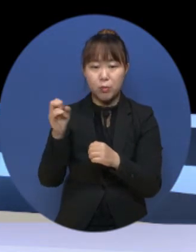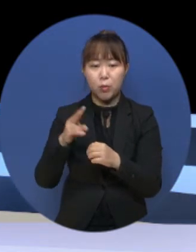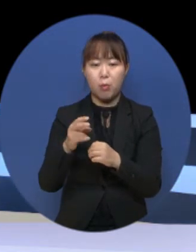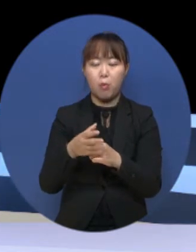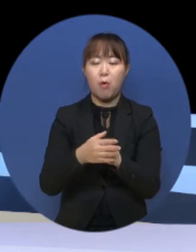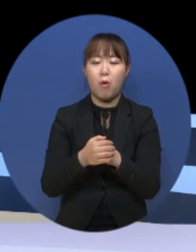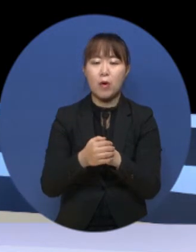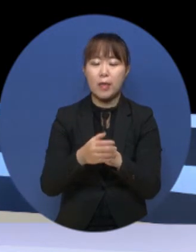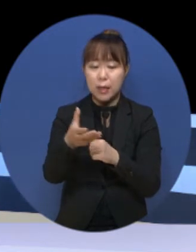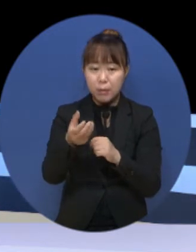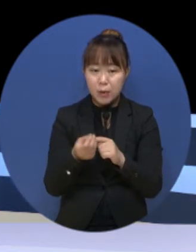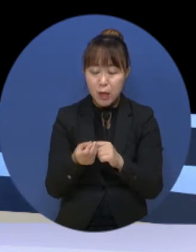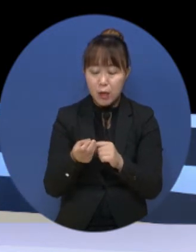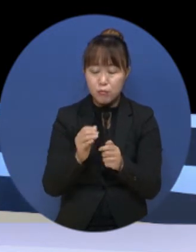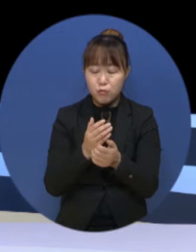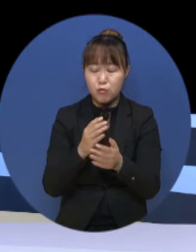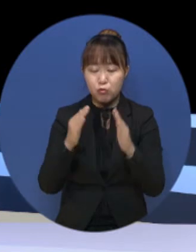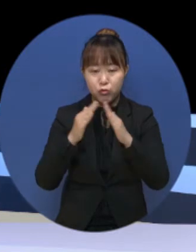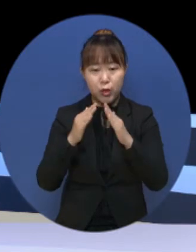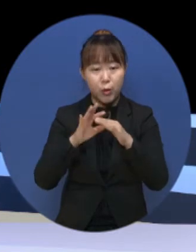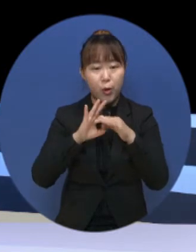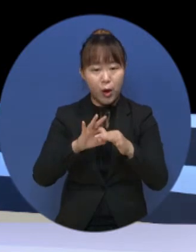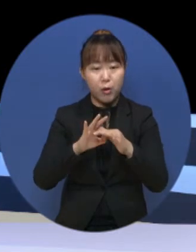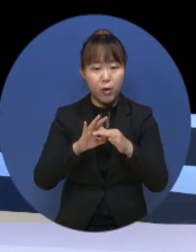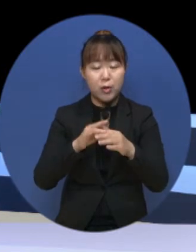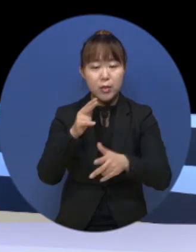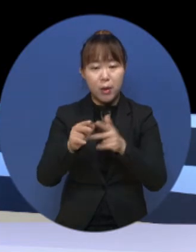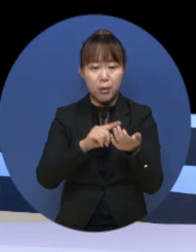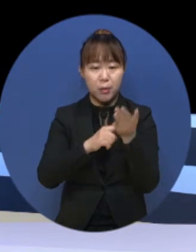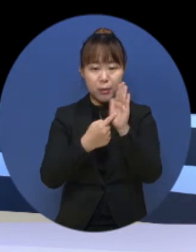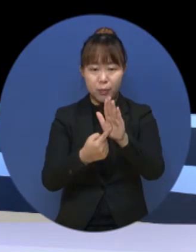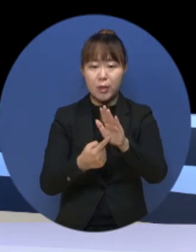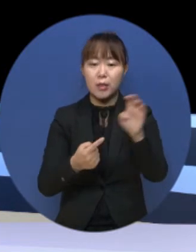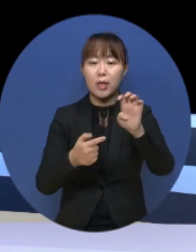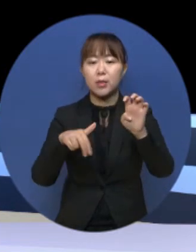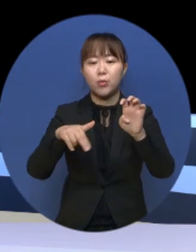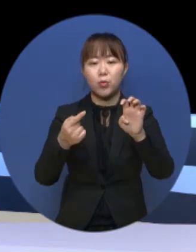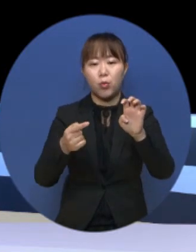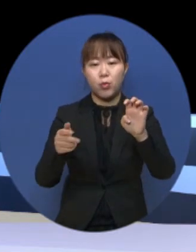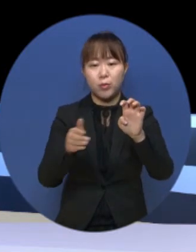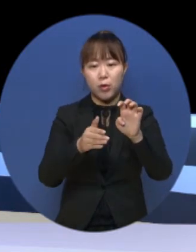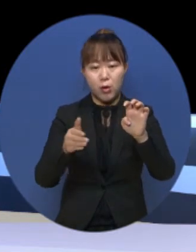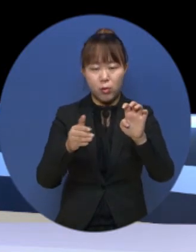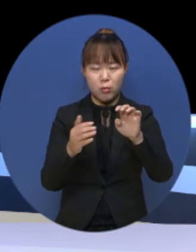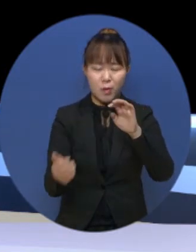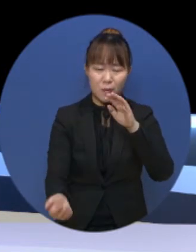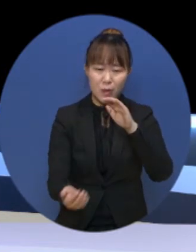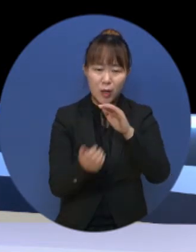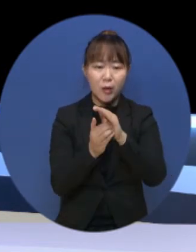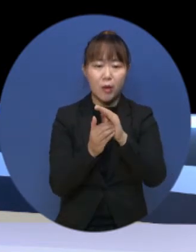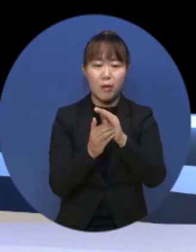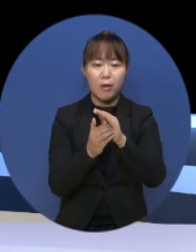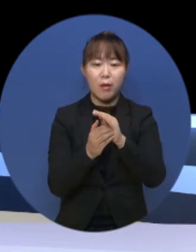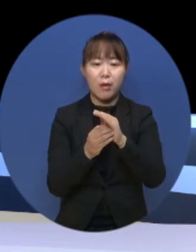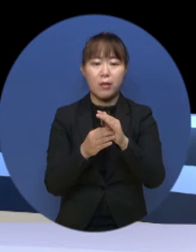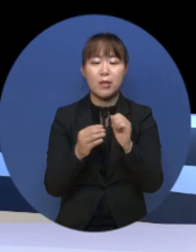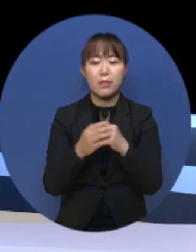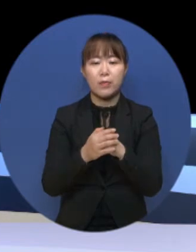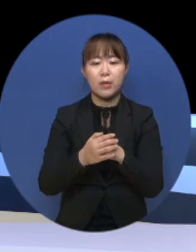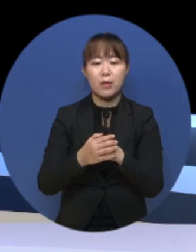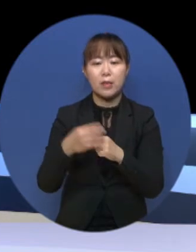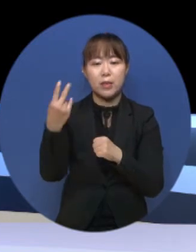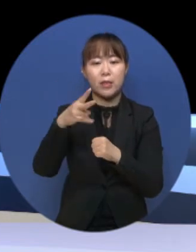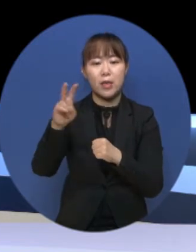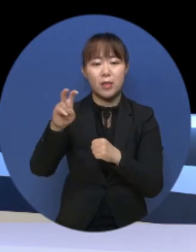입주를 지원하는 내용의 주거지원 사업을 발표하며 40조 원에 육박하는 역대 최대 규모의